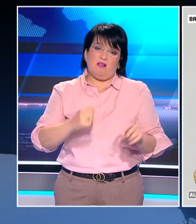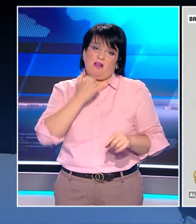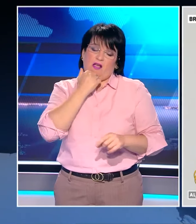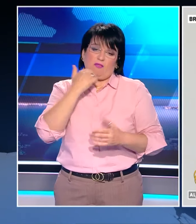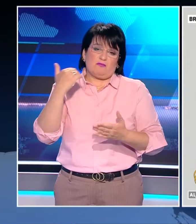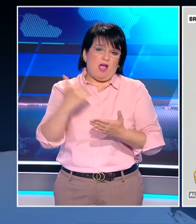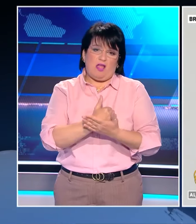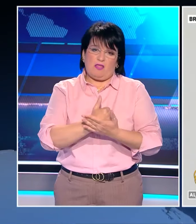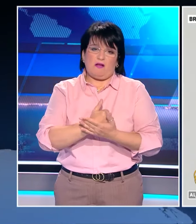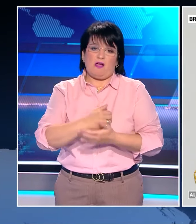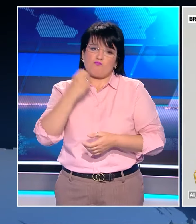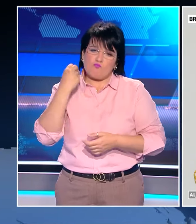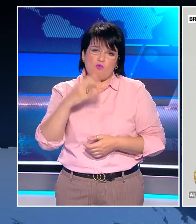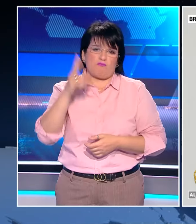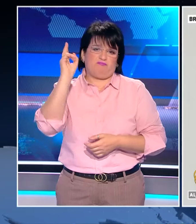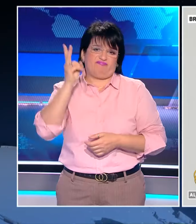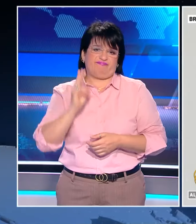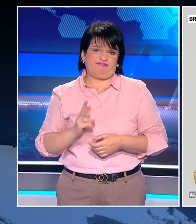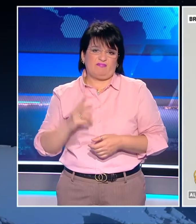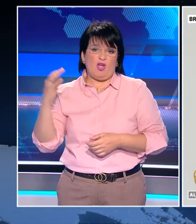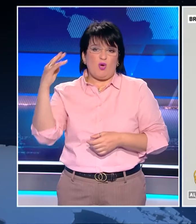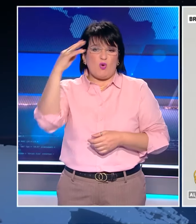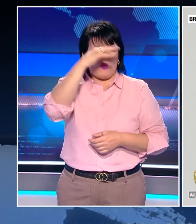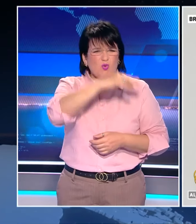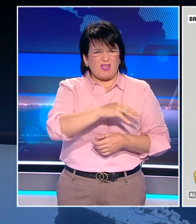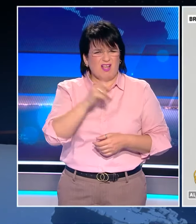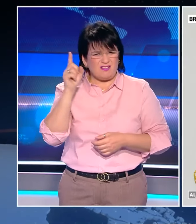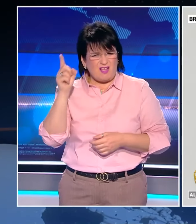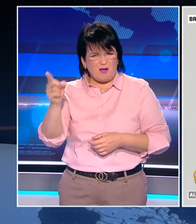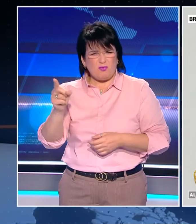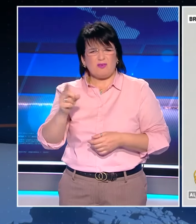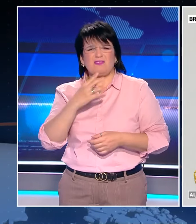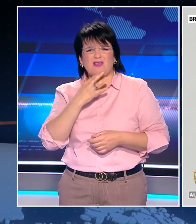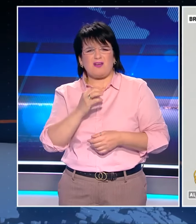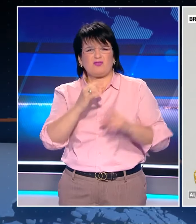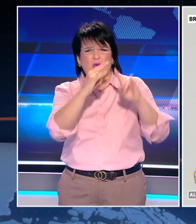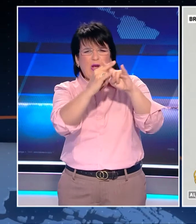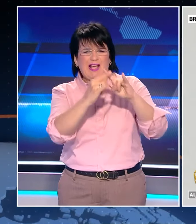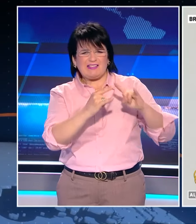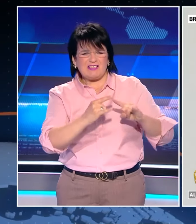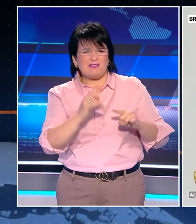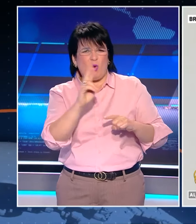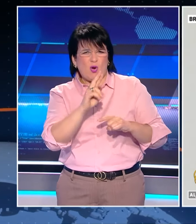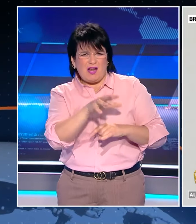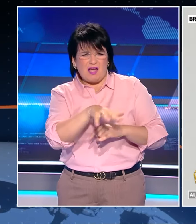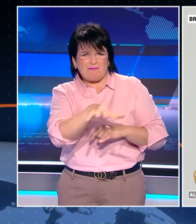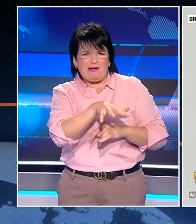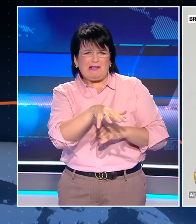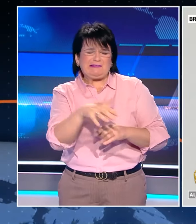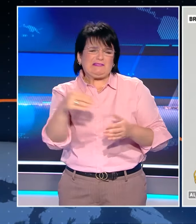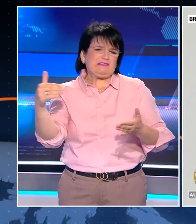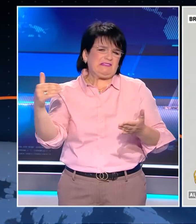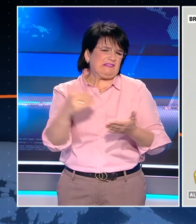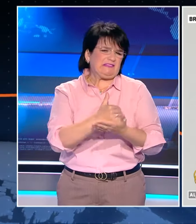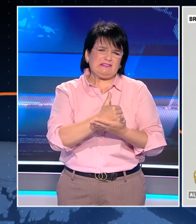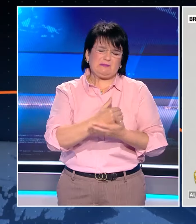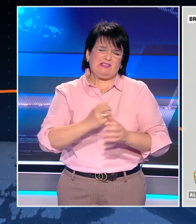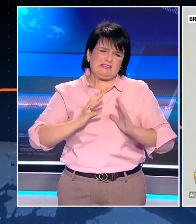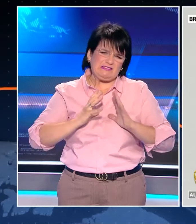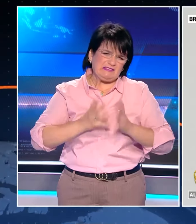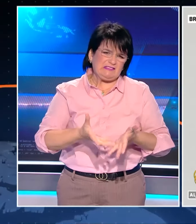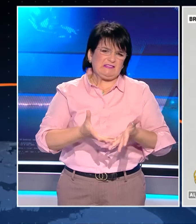of yesterday. The rockets that were struck at Tel Aviv and the heinous attack on the Rafah tent refugee